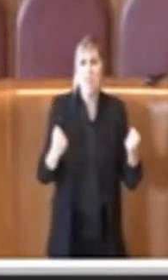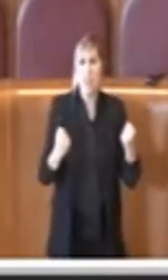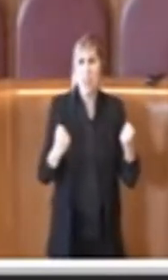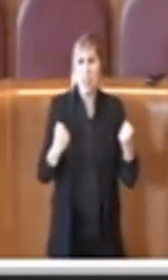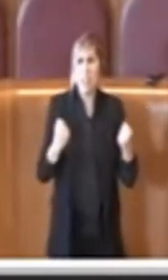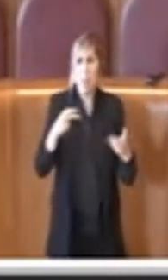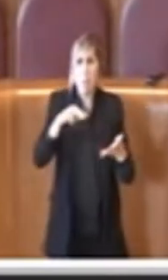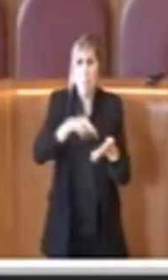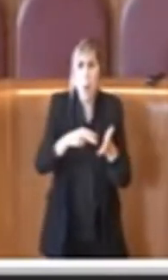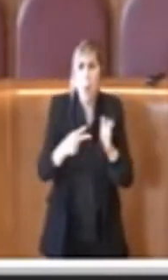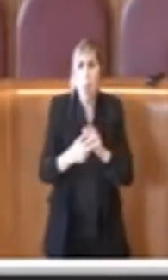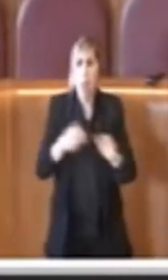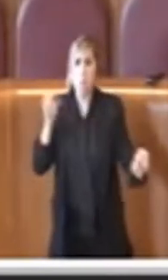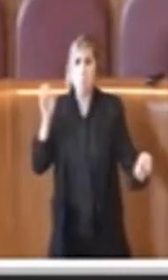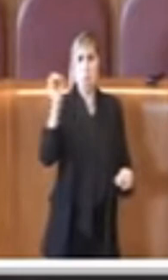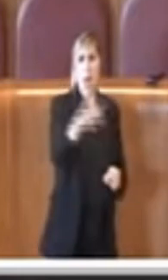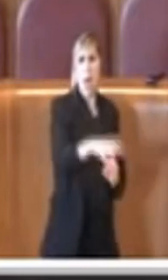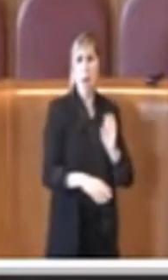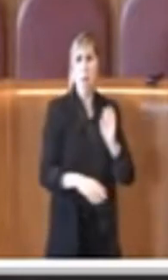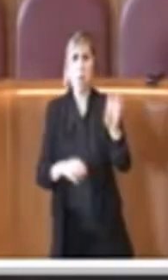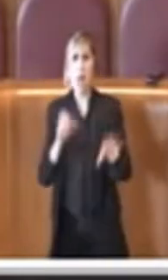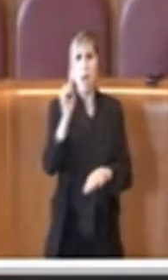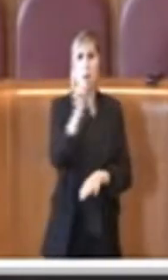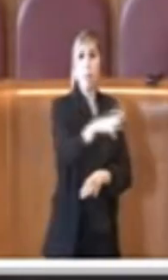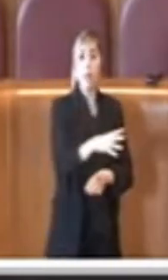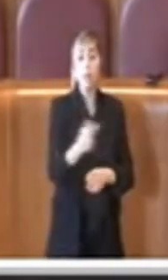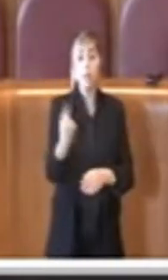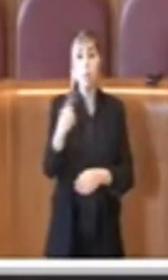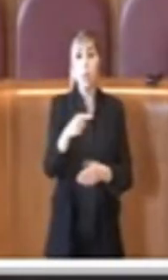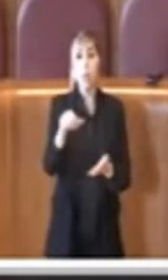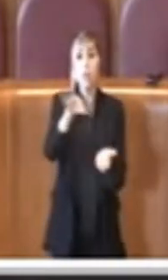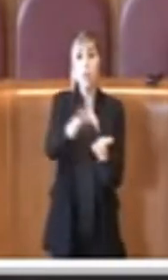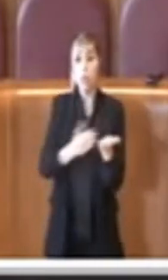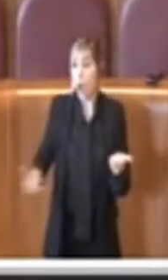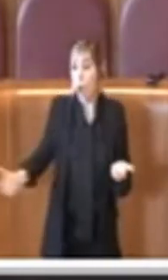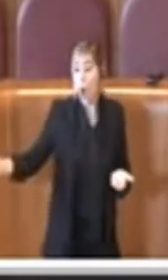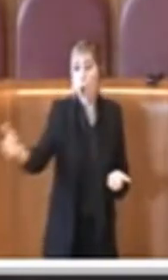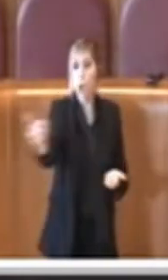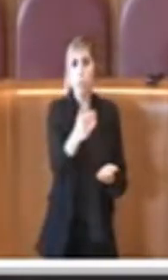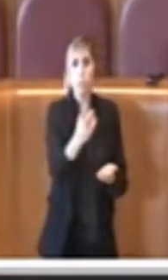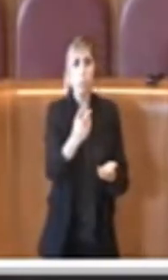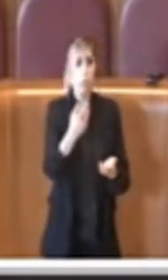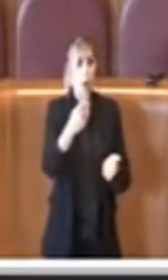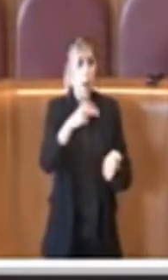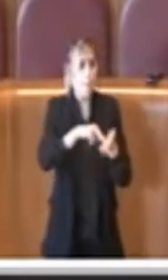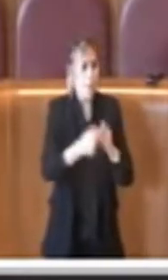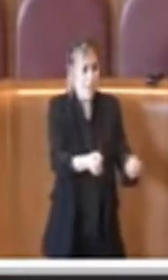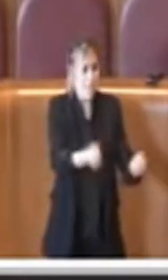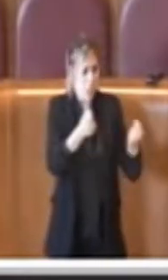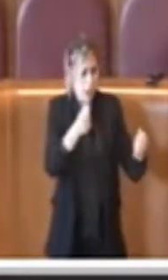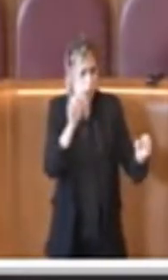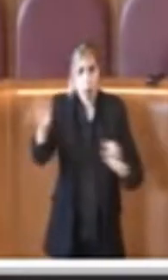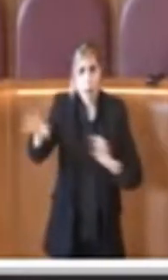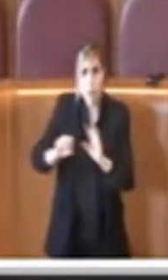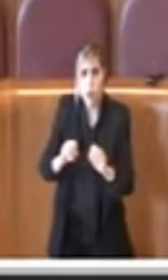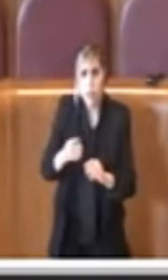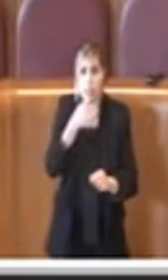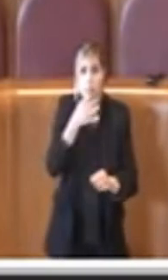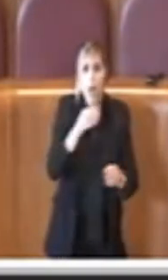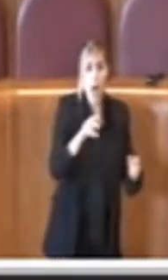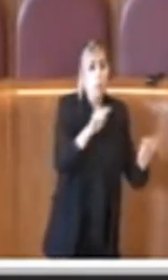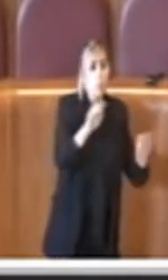rifiuti e collocare un centro della porta in un'area dove c'è un forte problema di rifiuti significa spostare